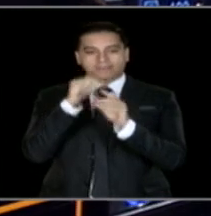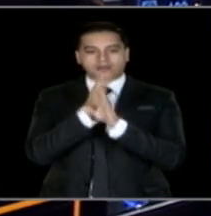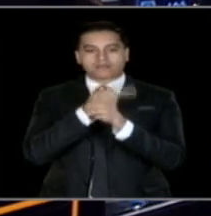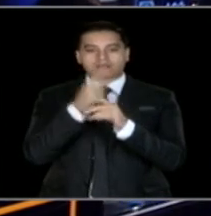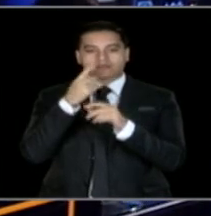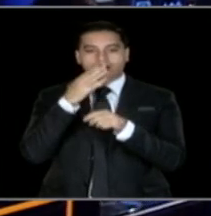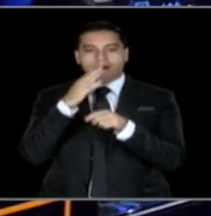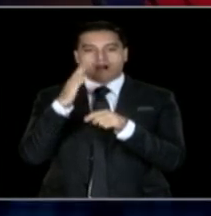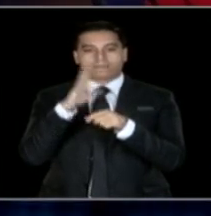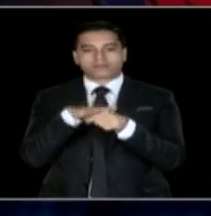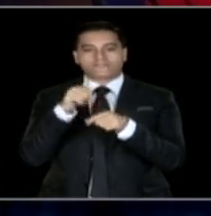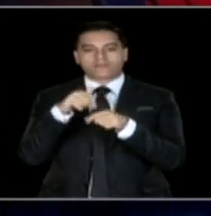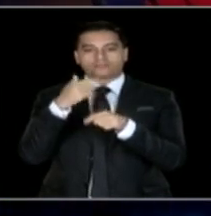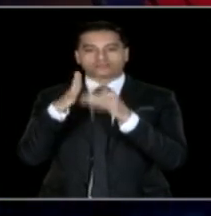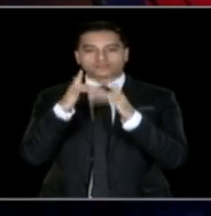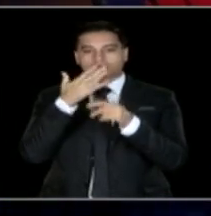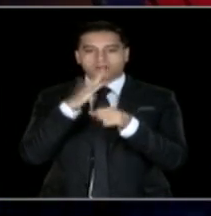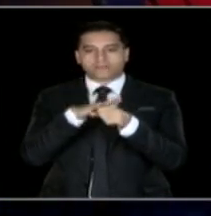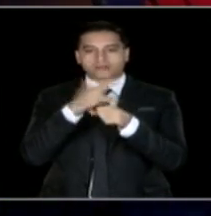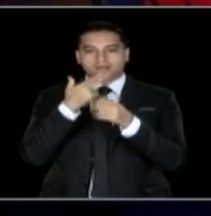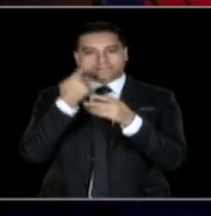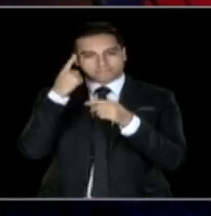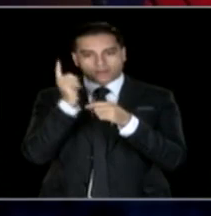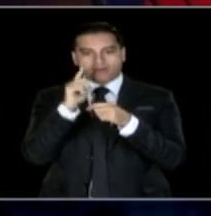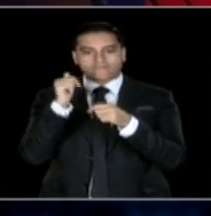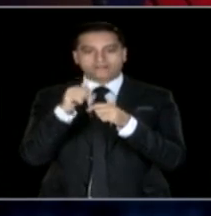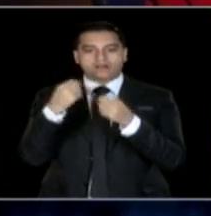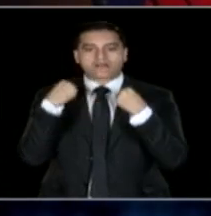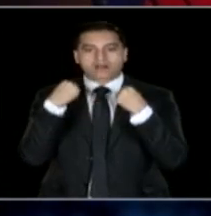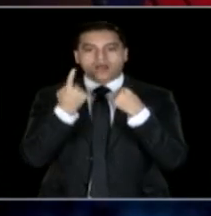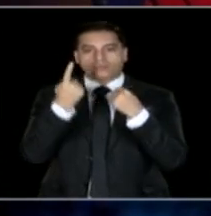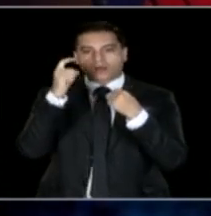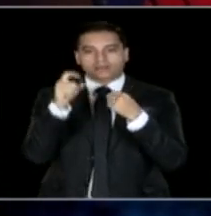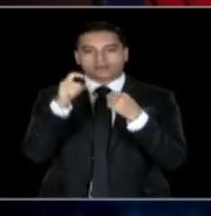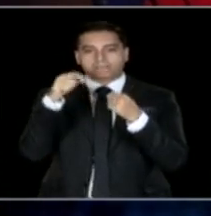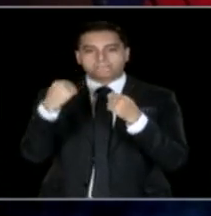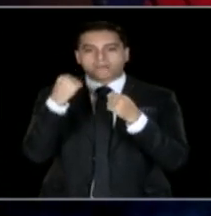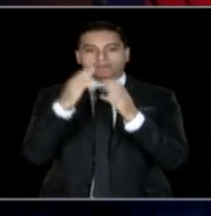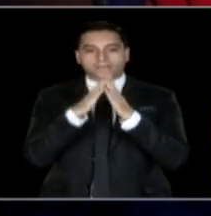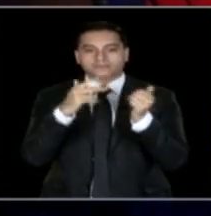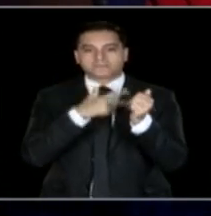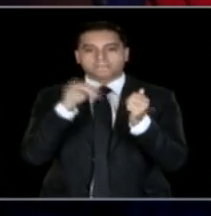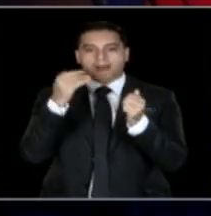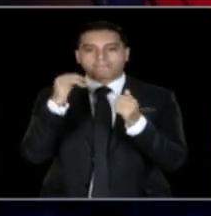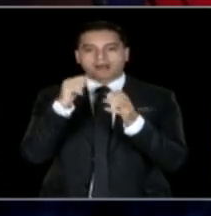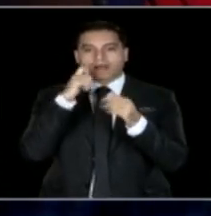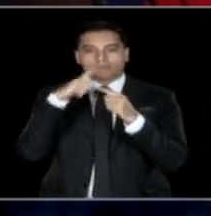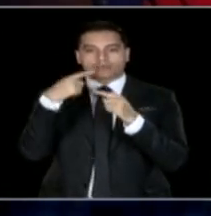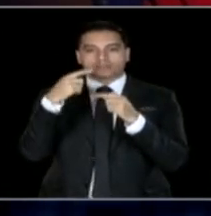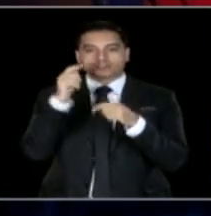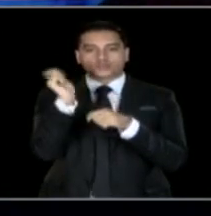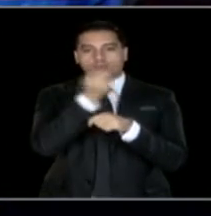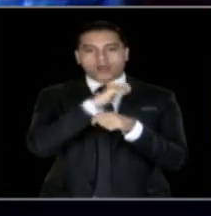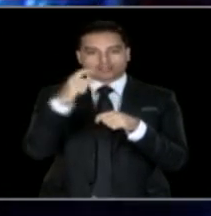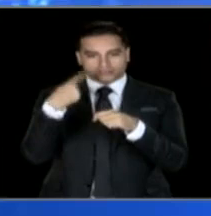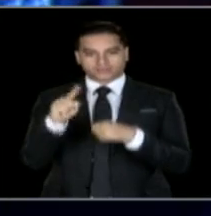في مسلسل رمضان كريم، فمن هو؟ باص. ما هي الرياضة الفردية التي احترفها البطل المصري محمد أبو الغار؟ سكواش.